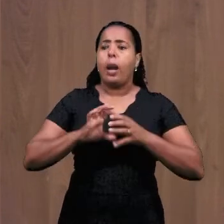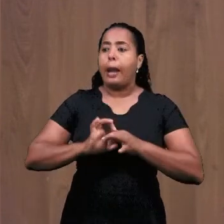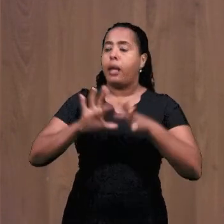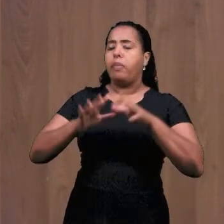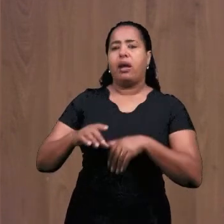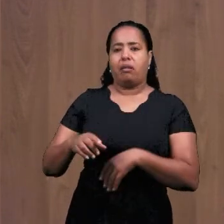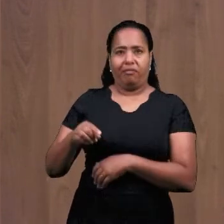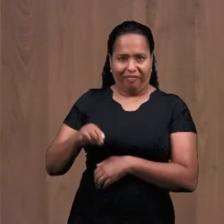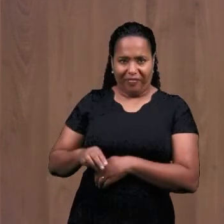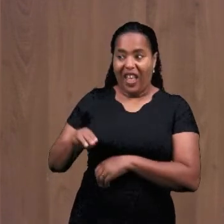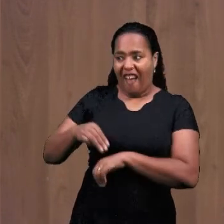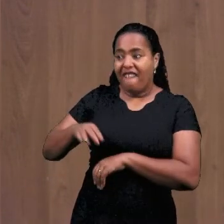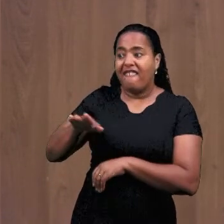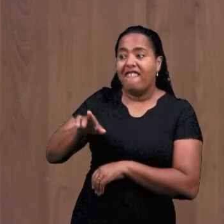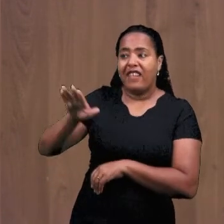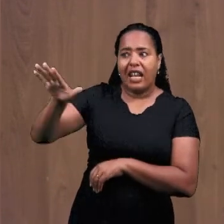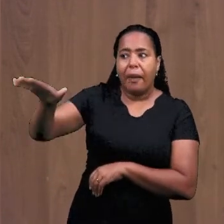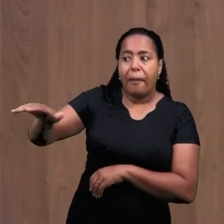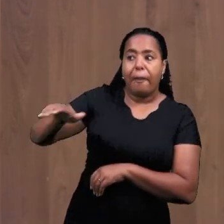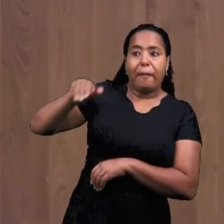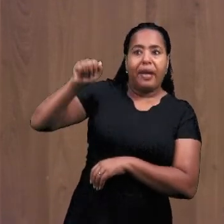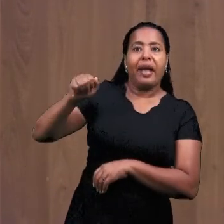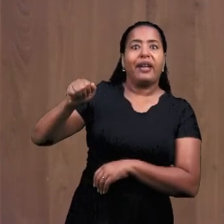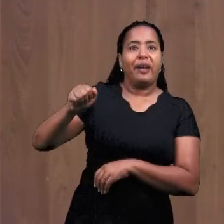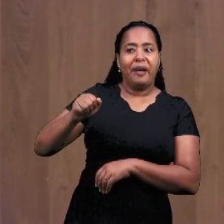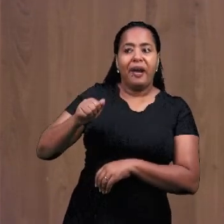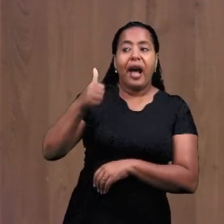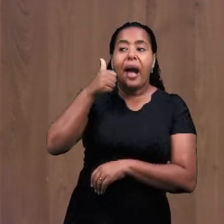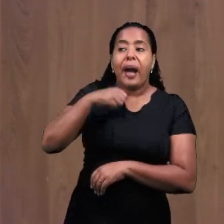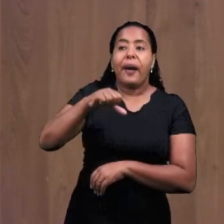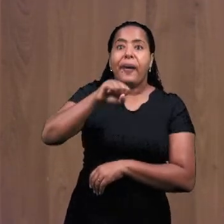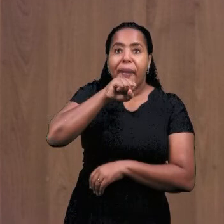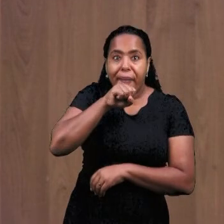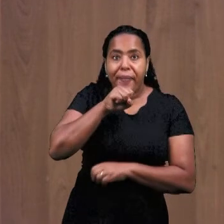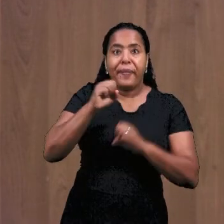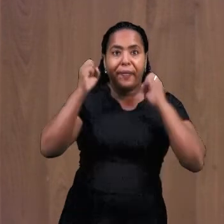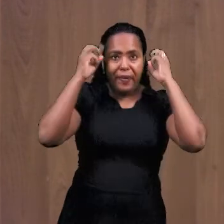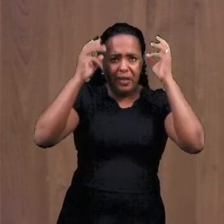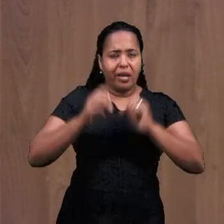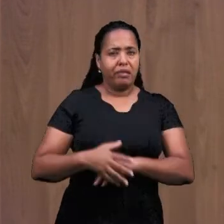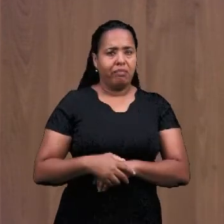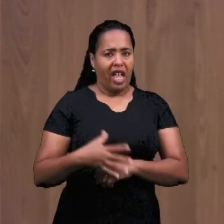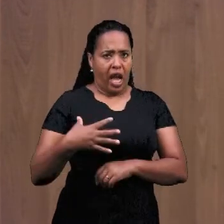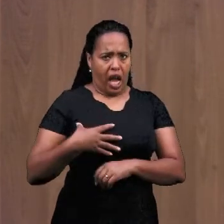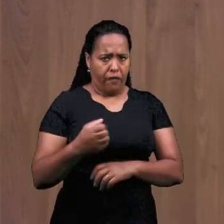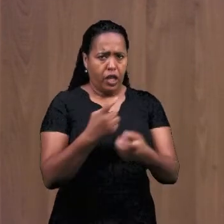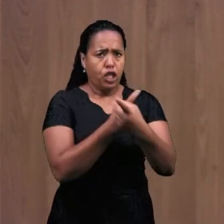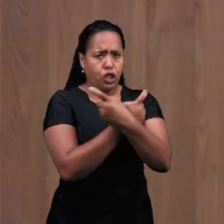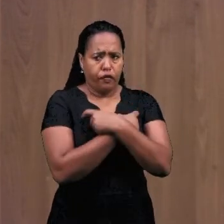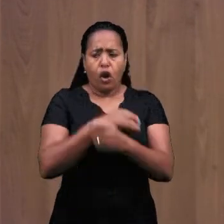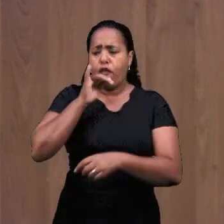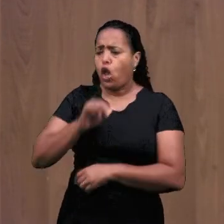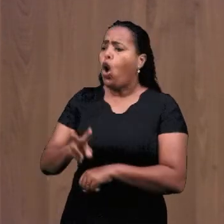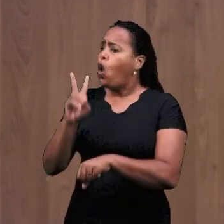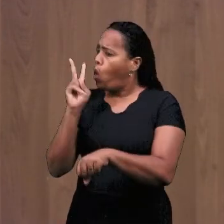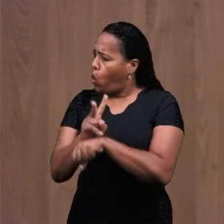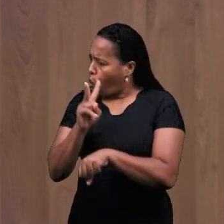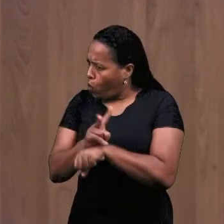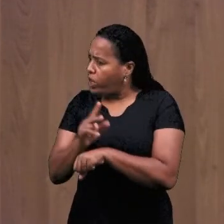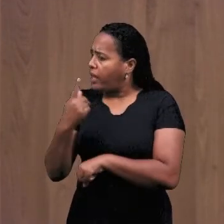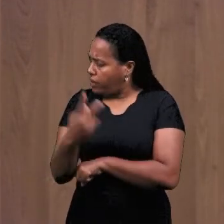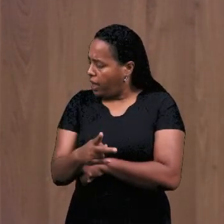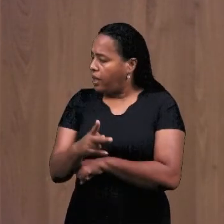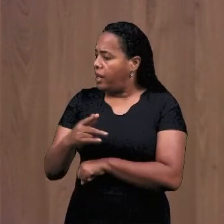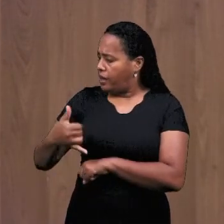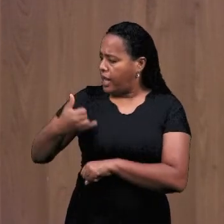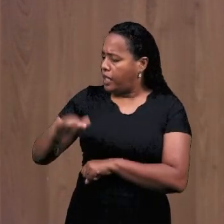chez les Hébreux. Et elle a l'autorisation et elle va et elle prend exactement la mère de Moïse. Et la fille de Pharaon donne